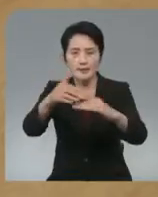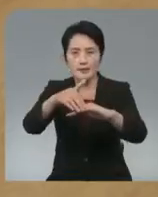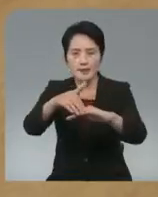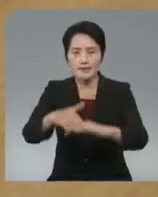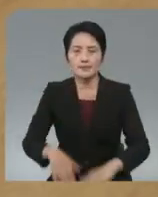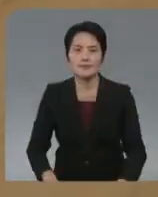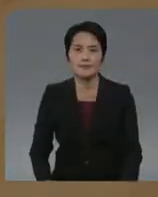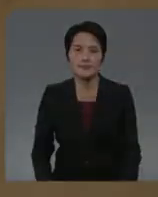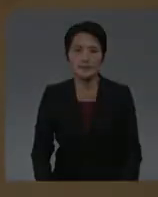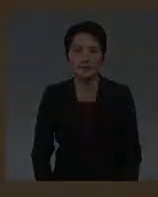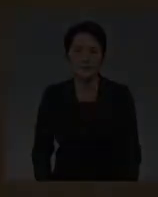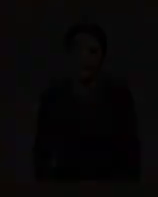cần cách ly thêm